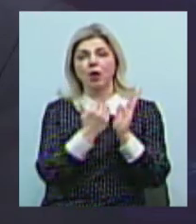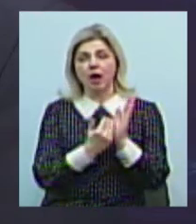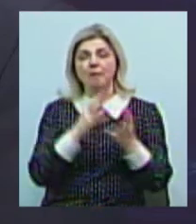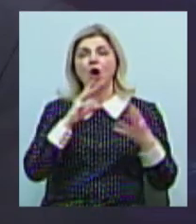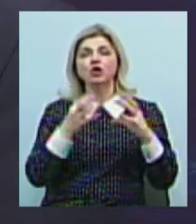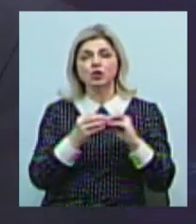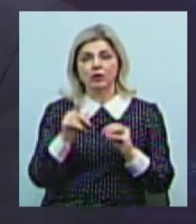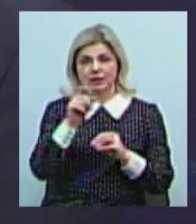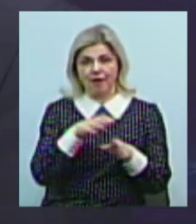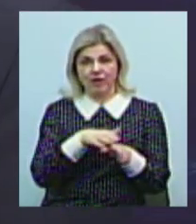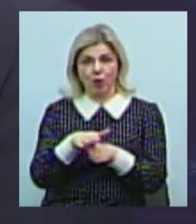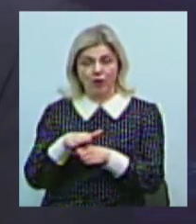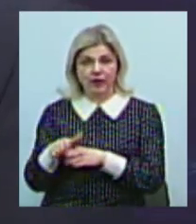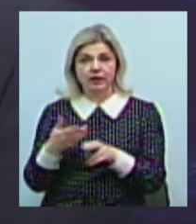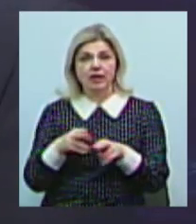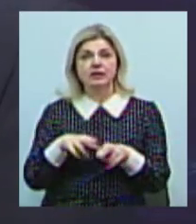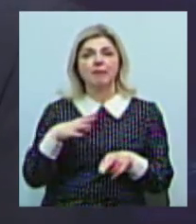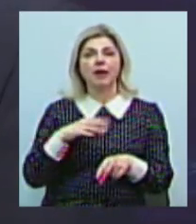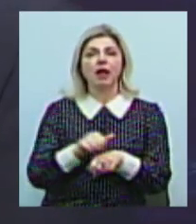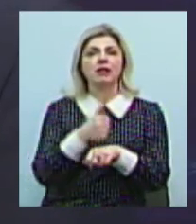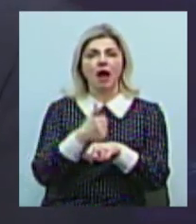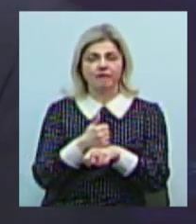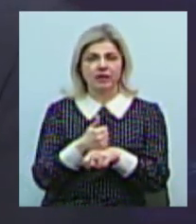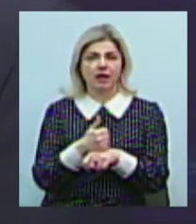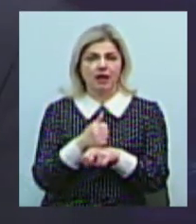І це був головний вызов, что